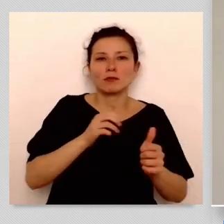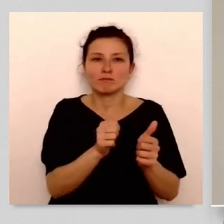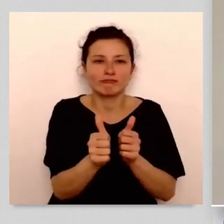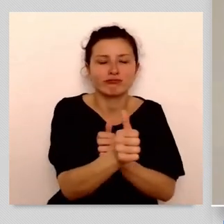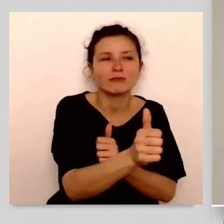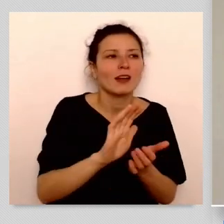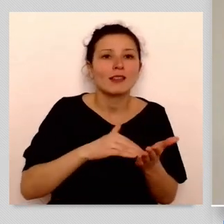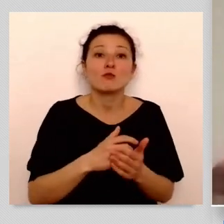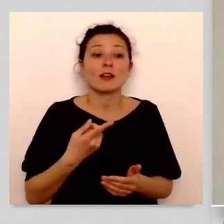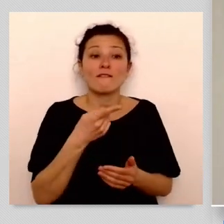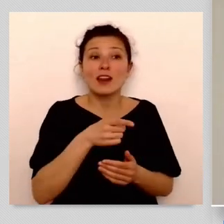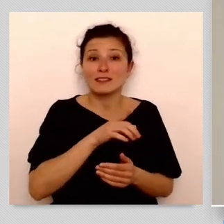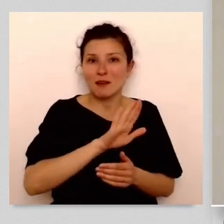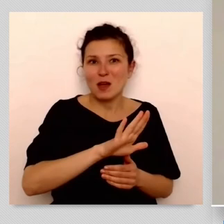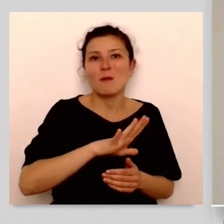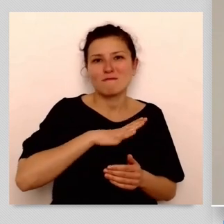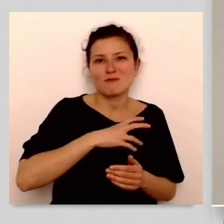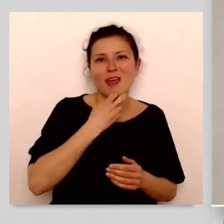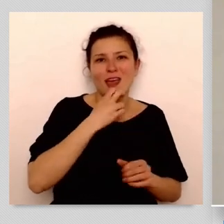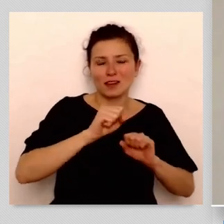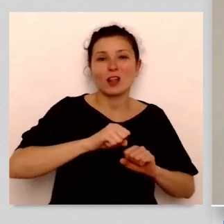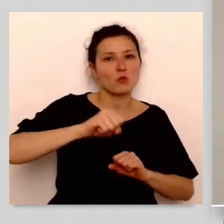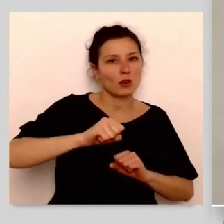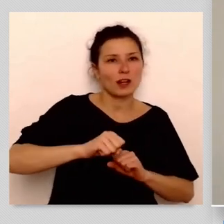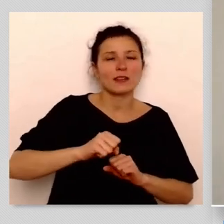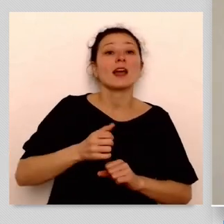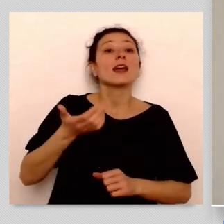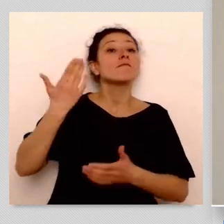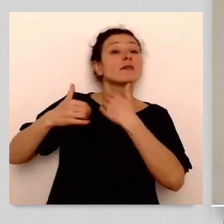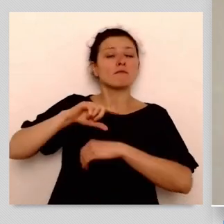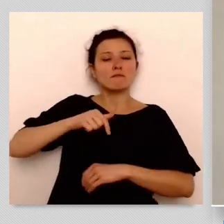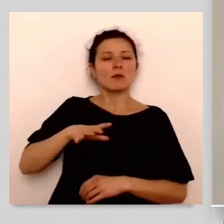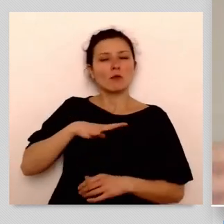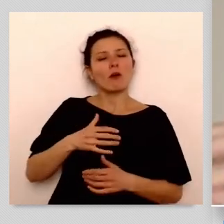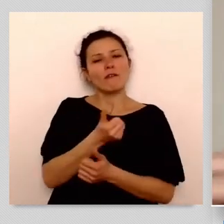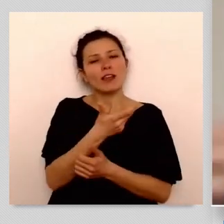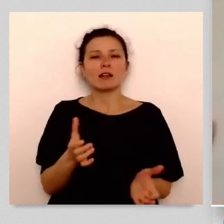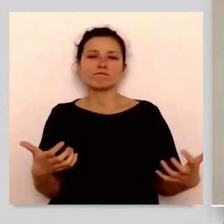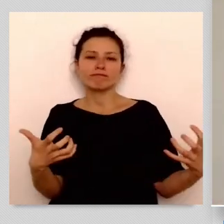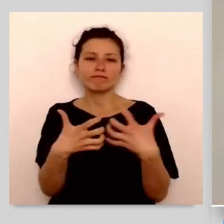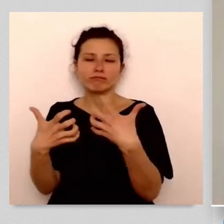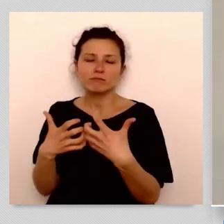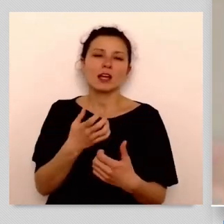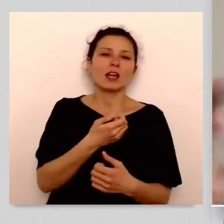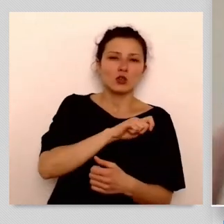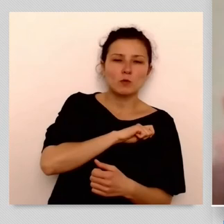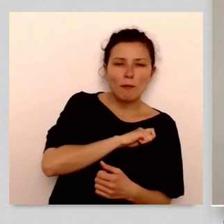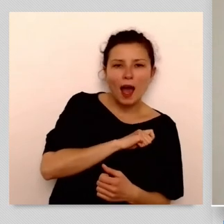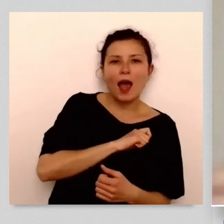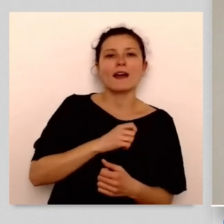nuklearną, to mieliśmy wielu sojuszników, Hiszpanie, Włosi, Estończycy, oni